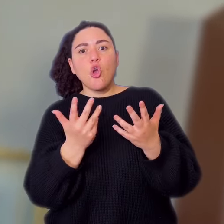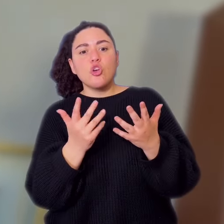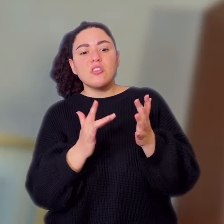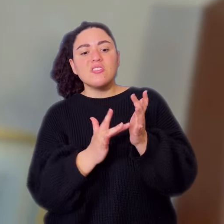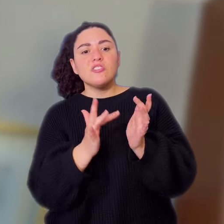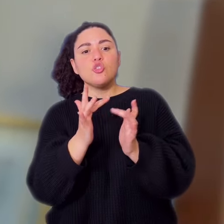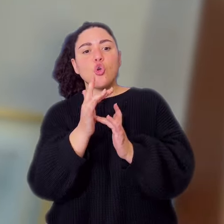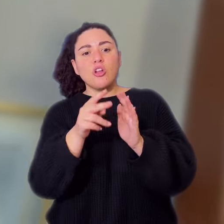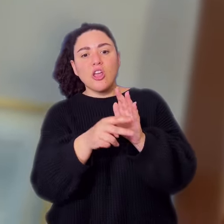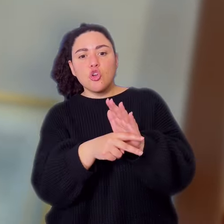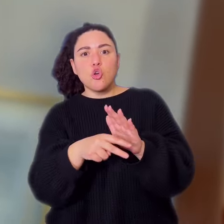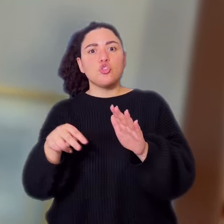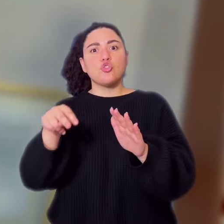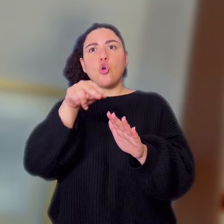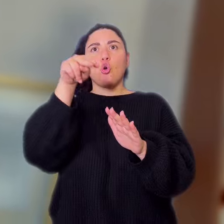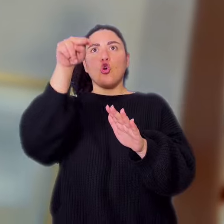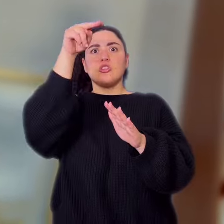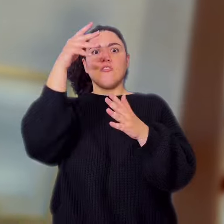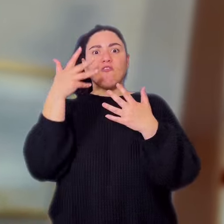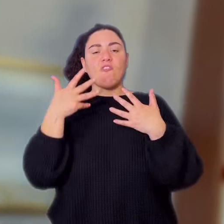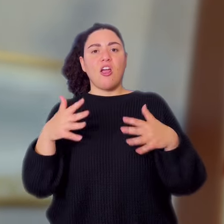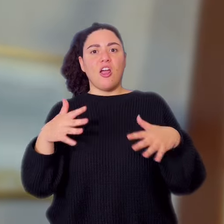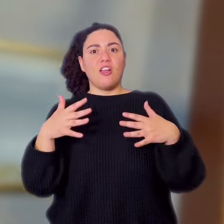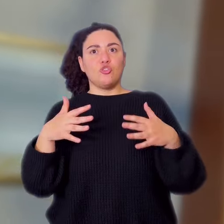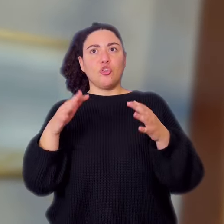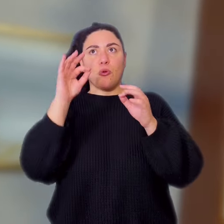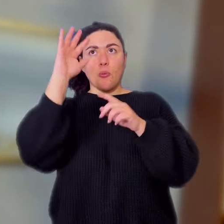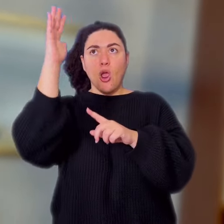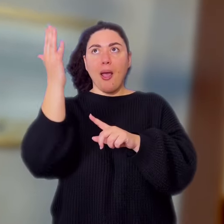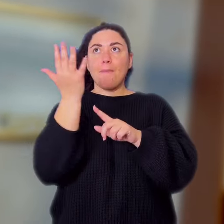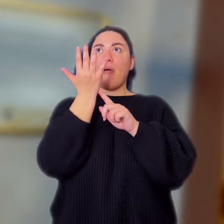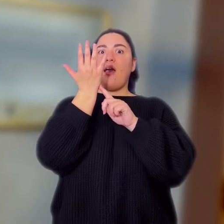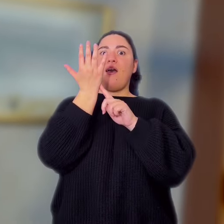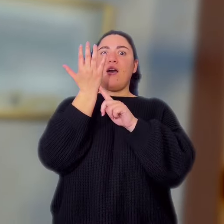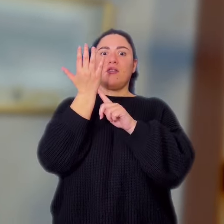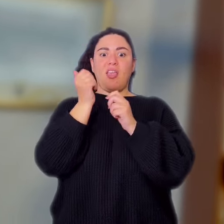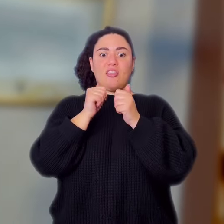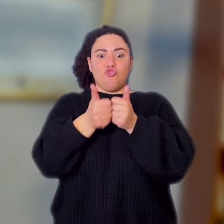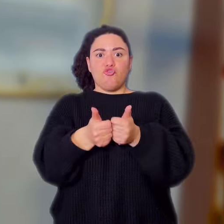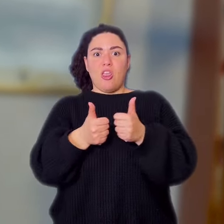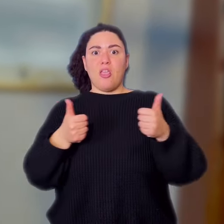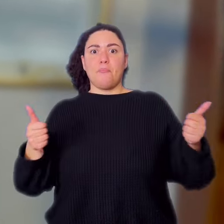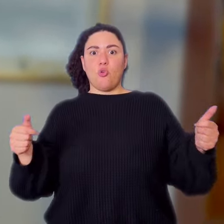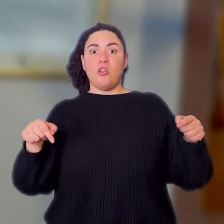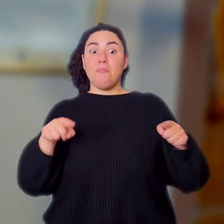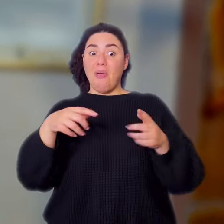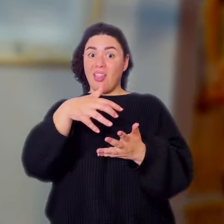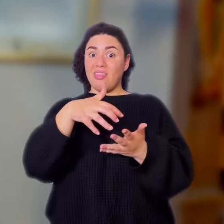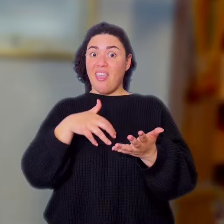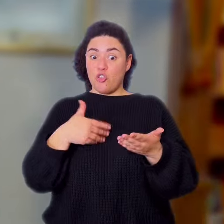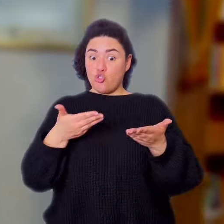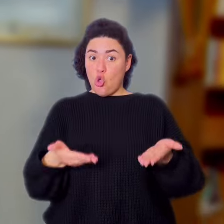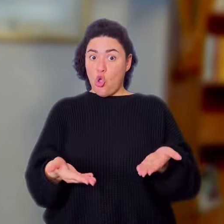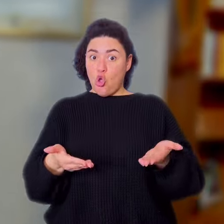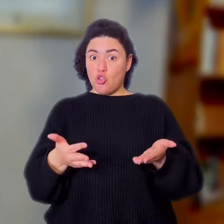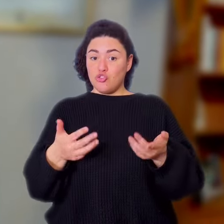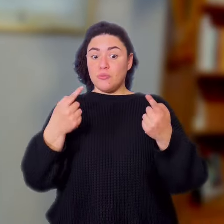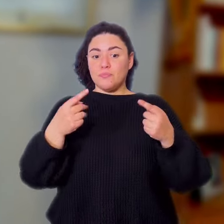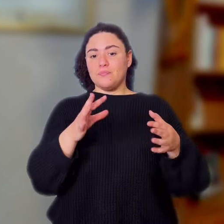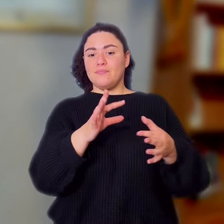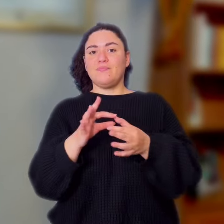risorto che si fa vedere che appare ai discepoli Ma questo nel testo odierno è